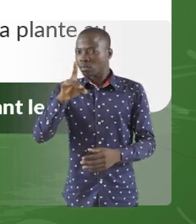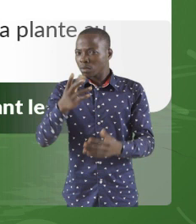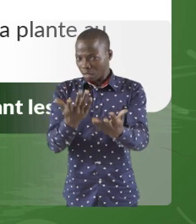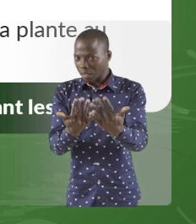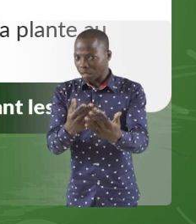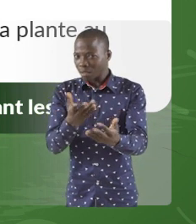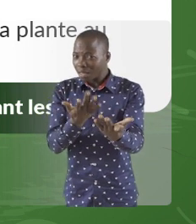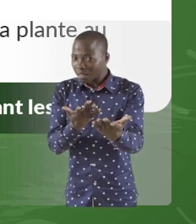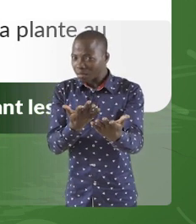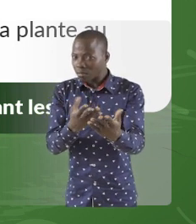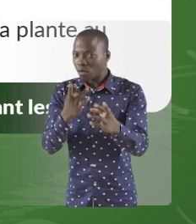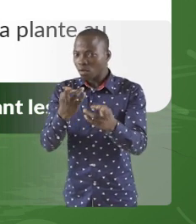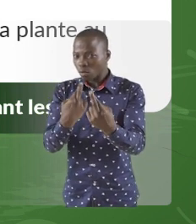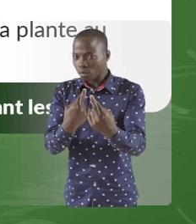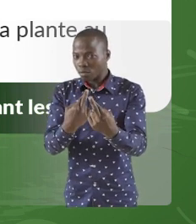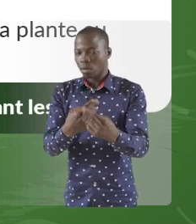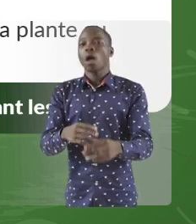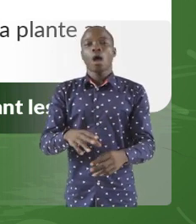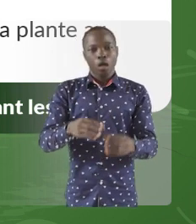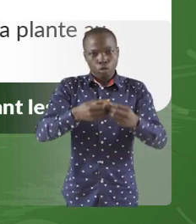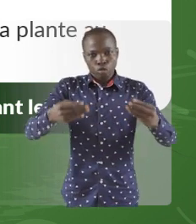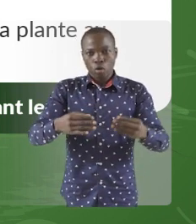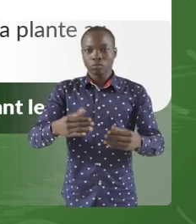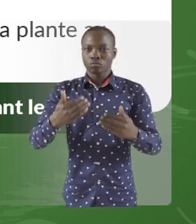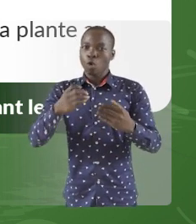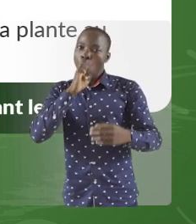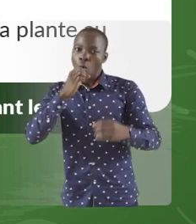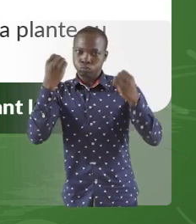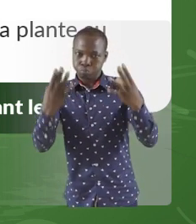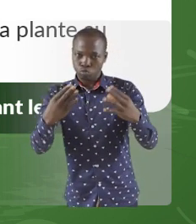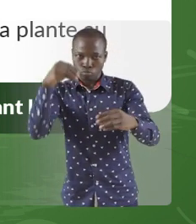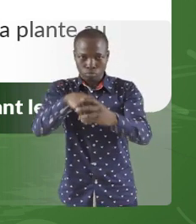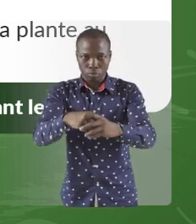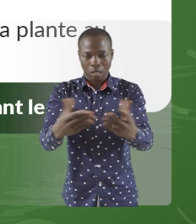les sols hydromorphes. Alors, petit 3 correspond à sol